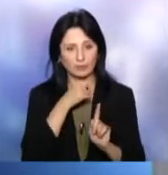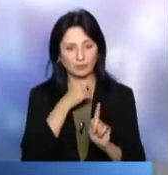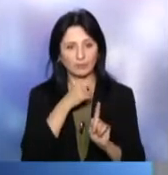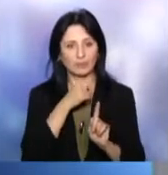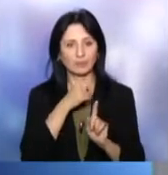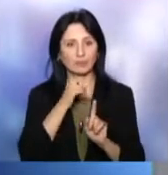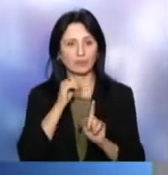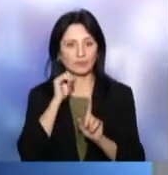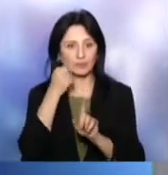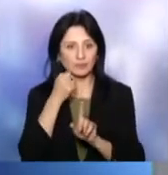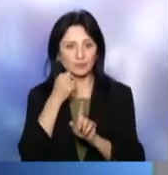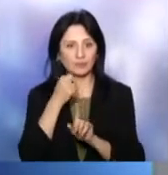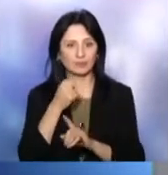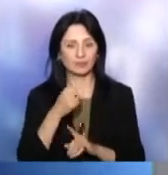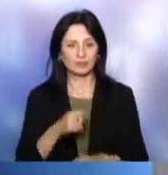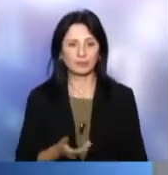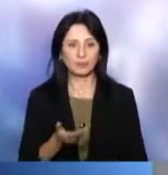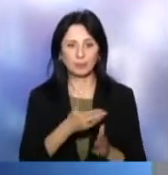დავუკავშირეთ და სეზონური